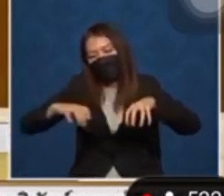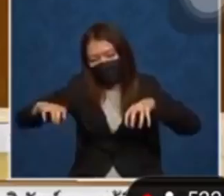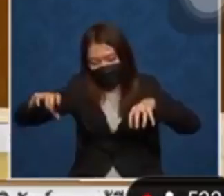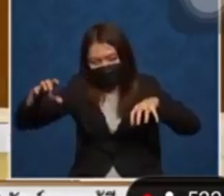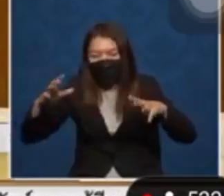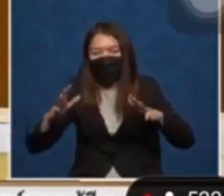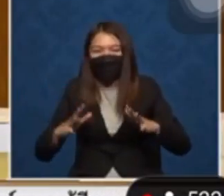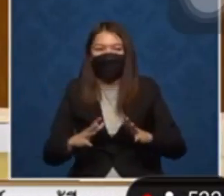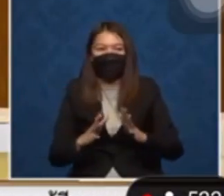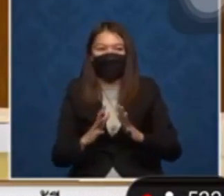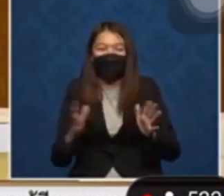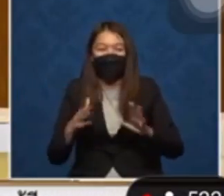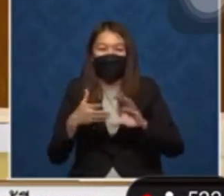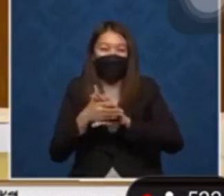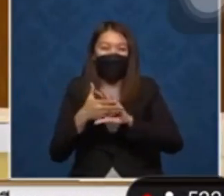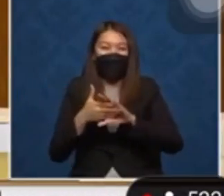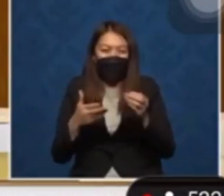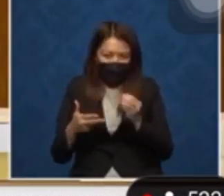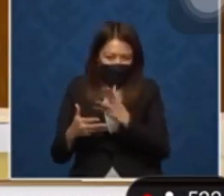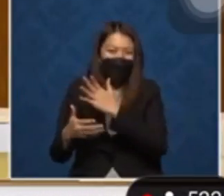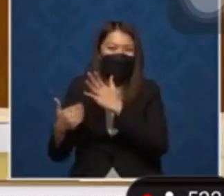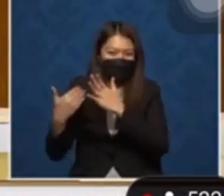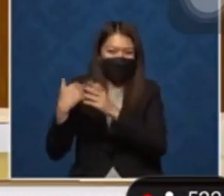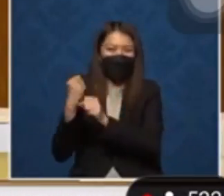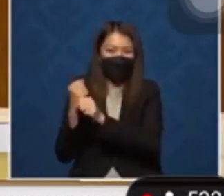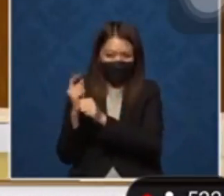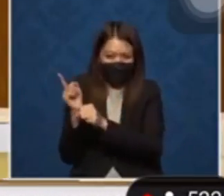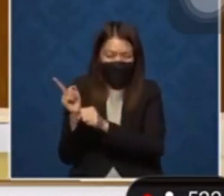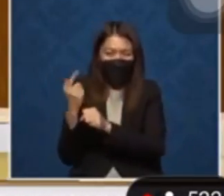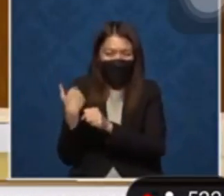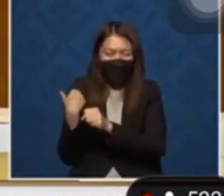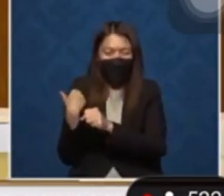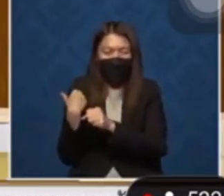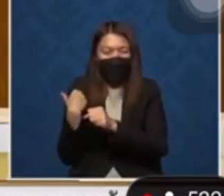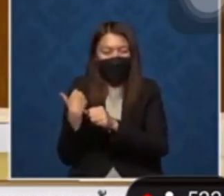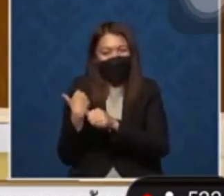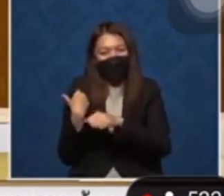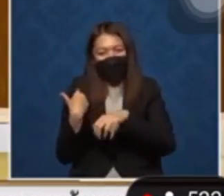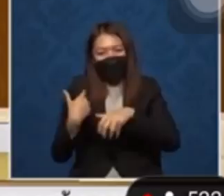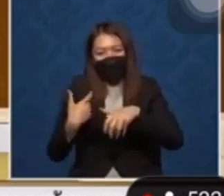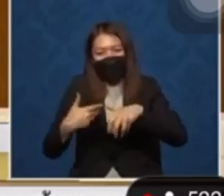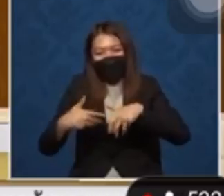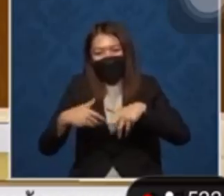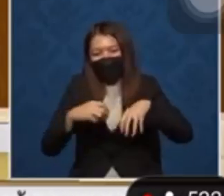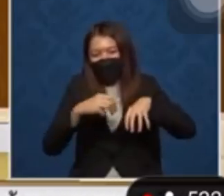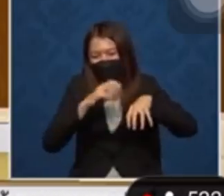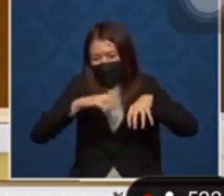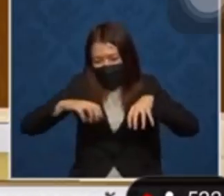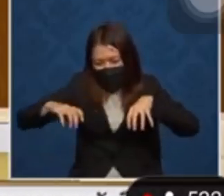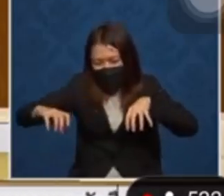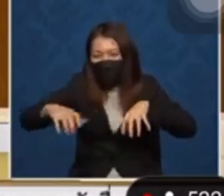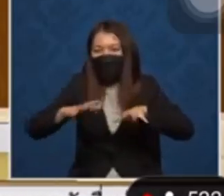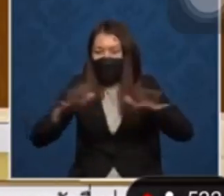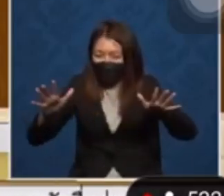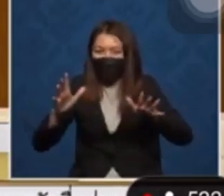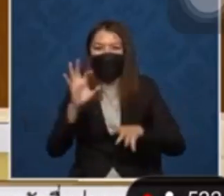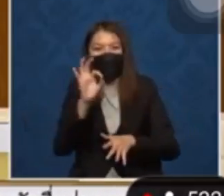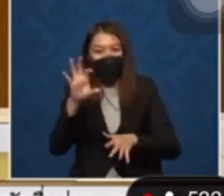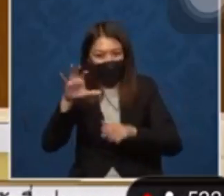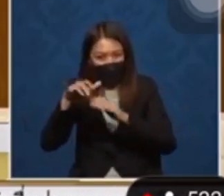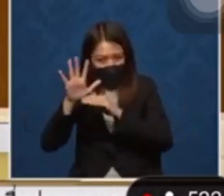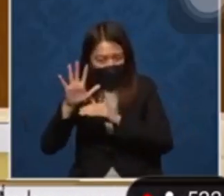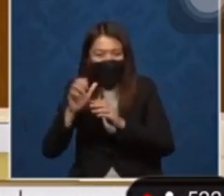งานจริงๆทำ PowerPoint เพื่อให้เห็นว่าความหนาแน่นของโรงงานในพื้นที่7จังหวัดนี้มีขนาดไหนนะคะและคำสั่